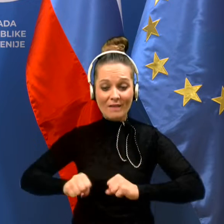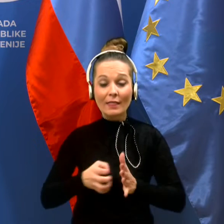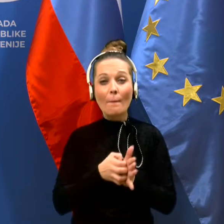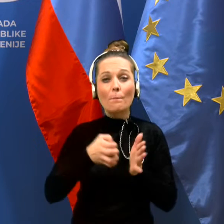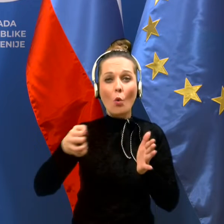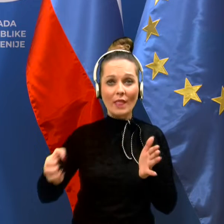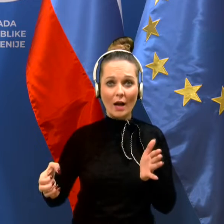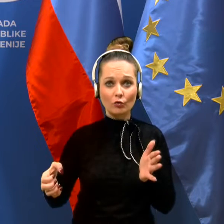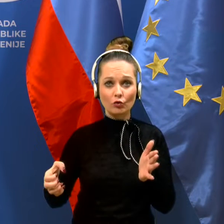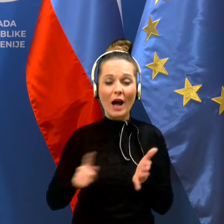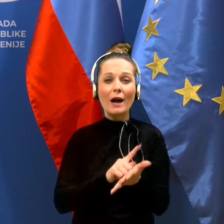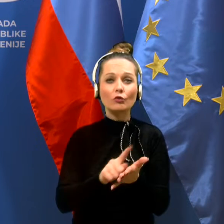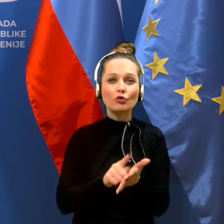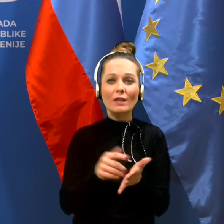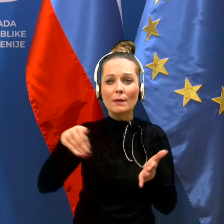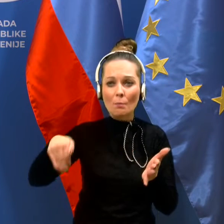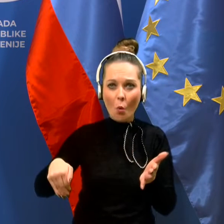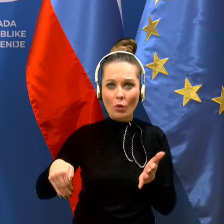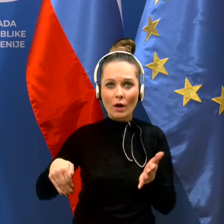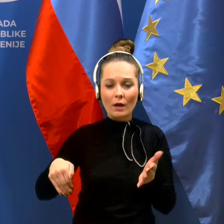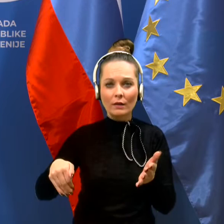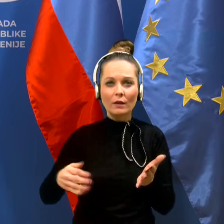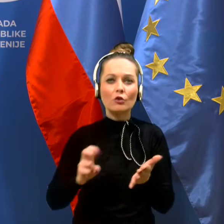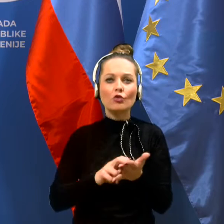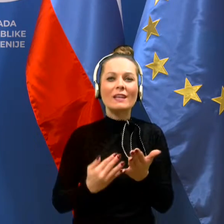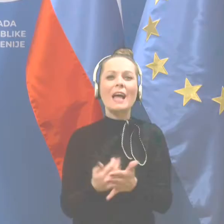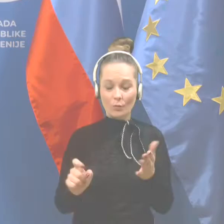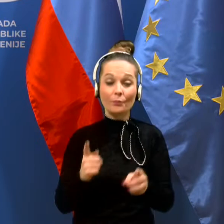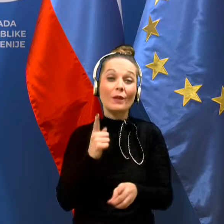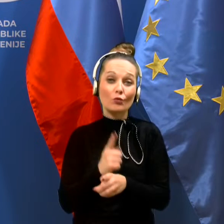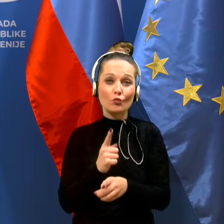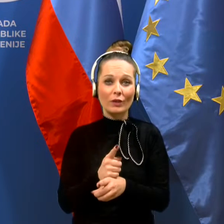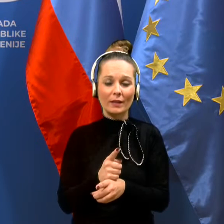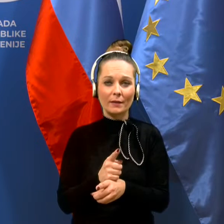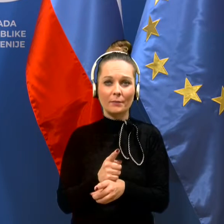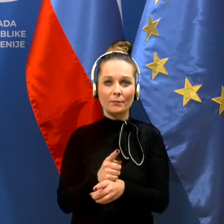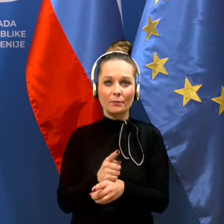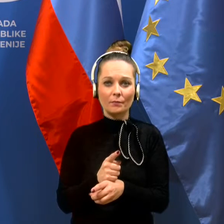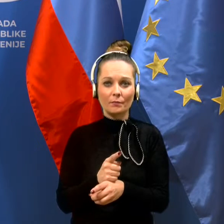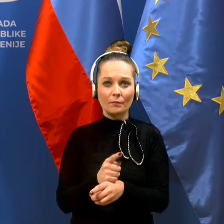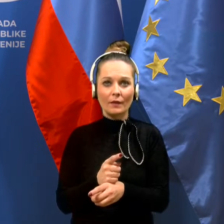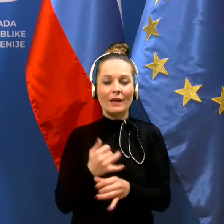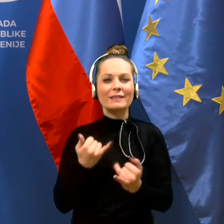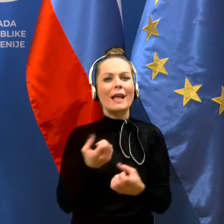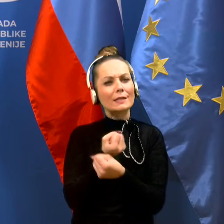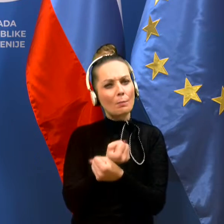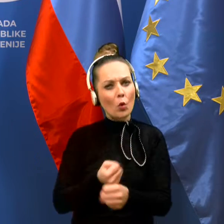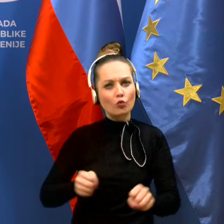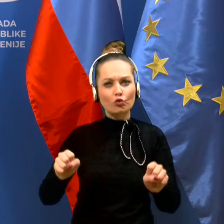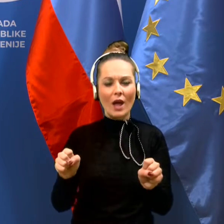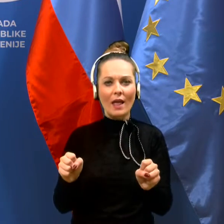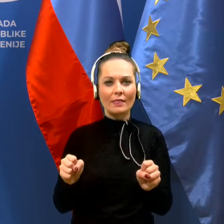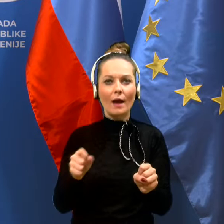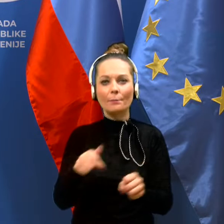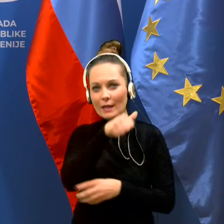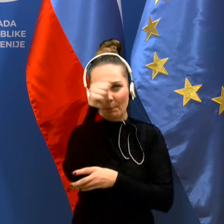podaljša čas moratorija še za 6 mesecev. Je nekoliko sproščena tudi